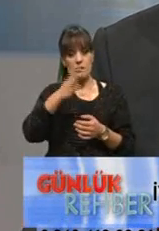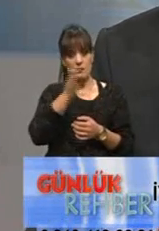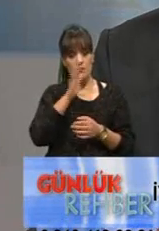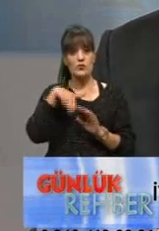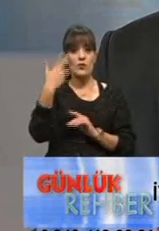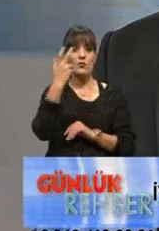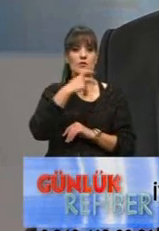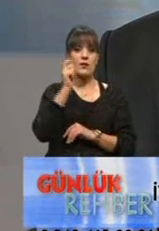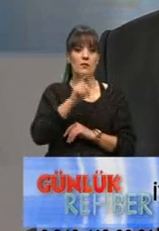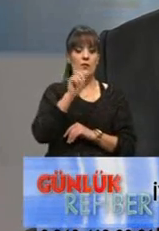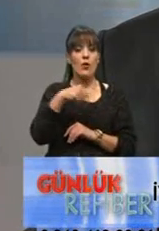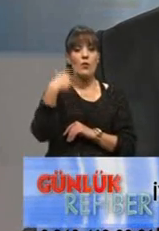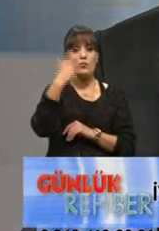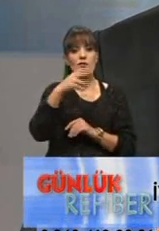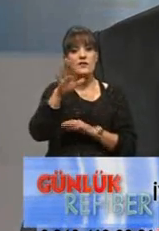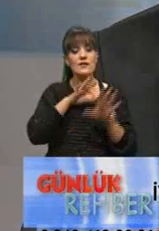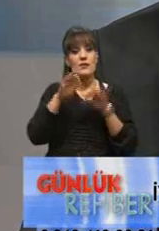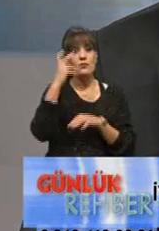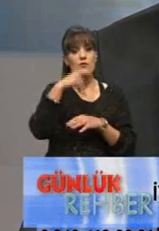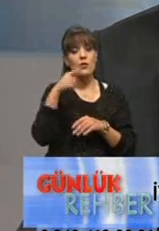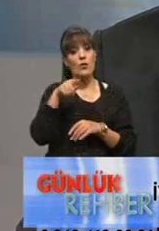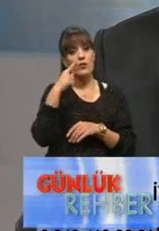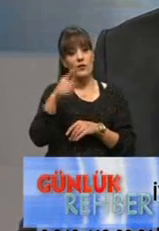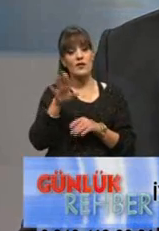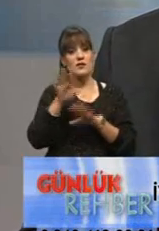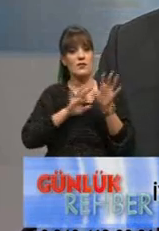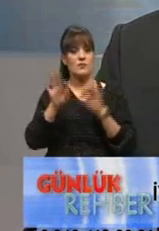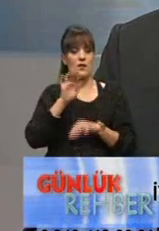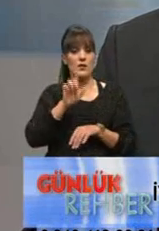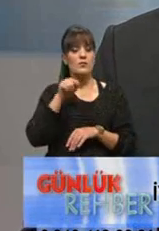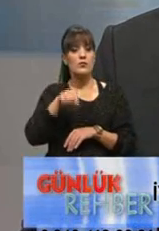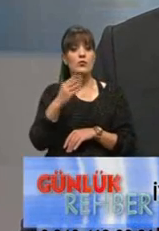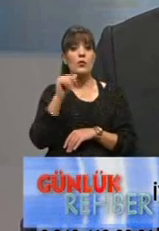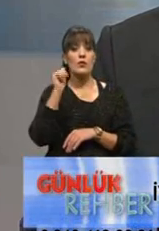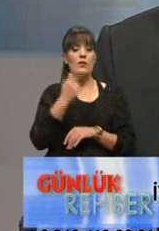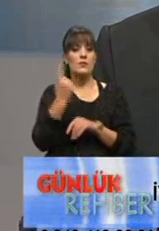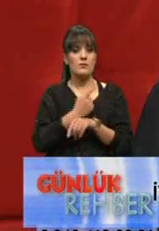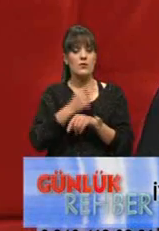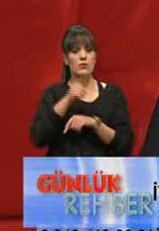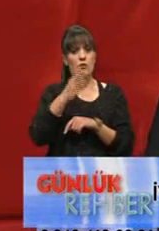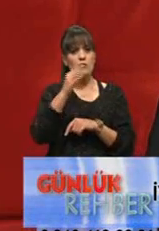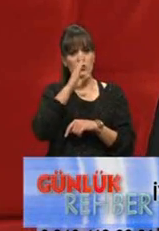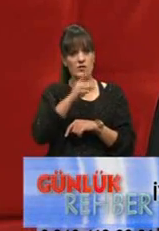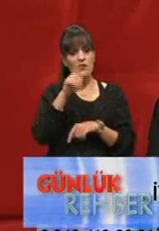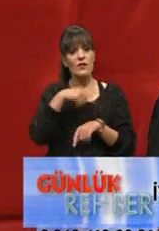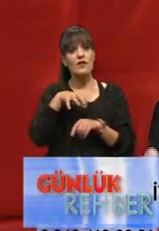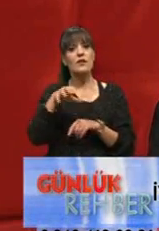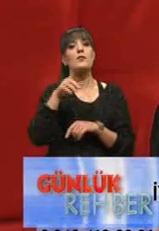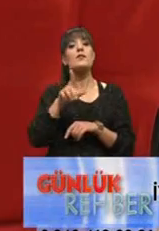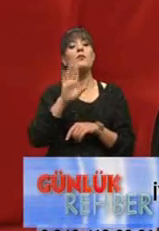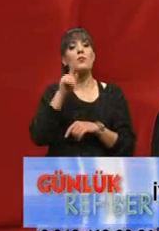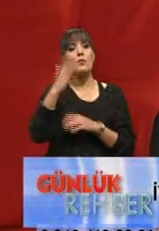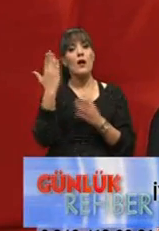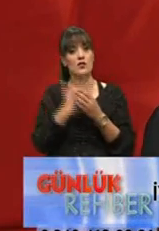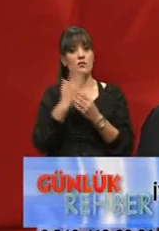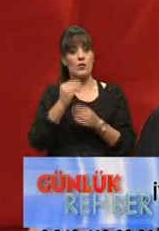yapması lazım. Yani hani o müzik seçtiği müzikleri ona göre seçmesi lazım. Bu çok önemli bir şey. Buna çok ciddi vakit ayırması gerekmez tabii. mi? Böyle bir arşivi tabii.